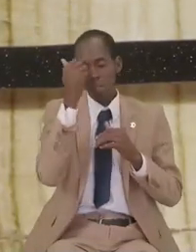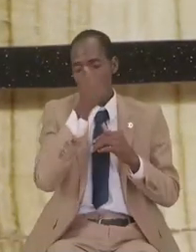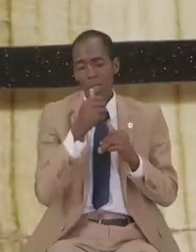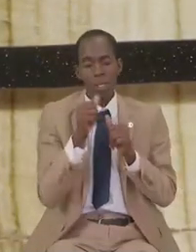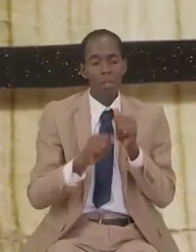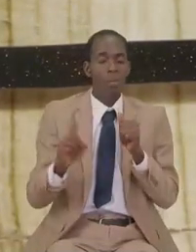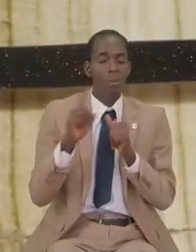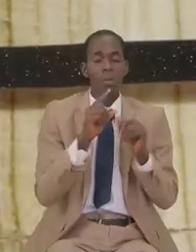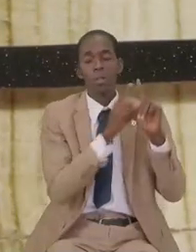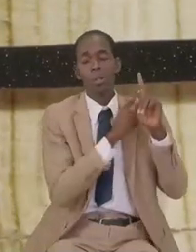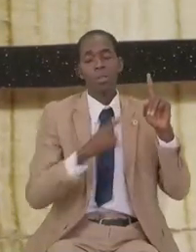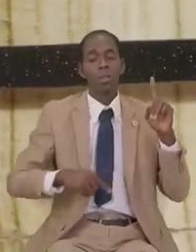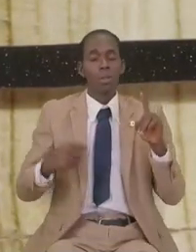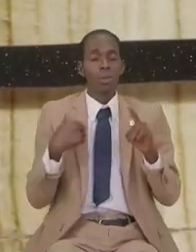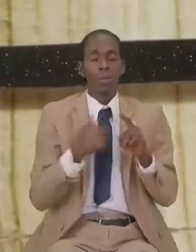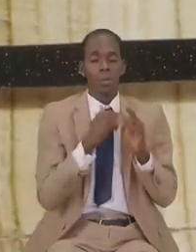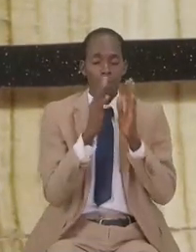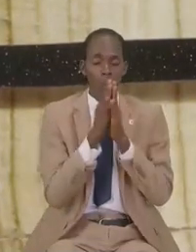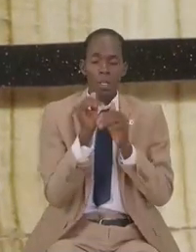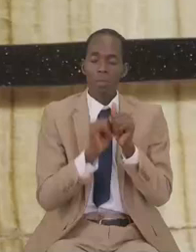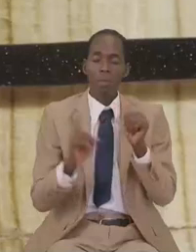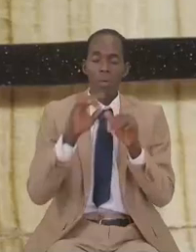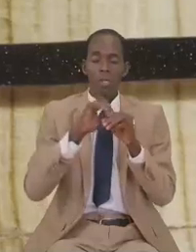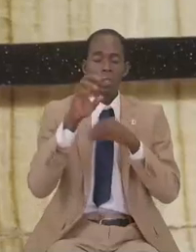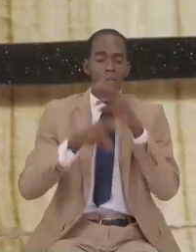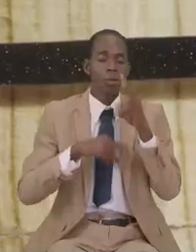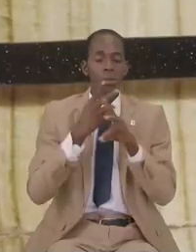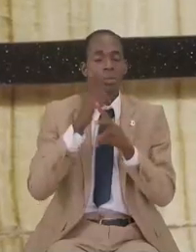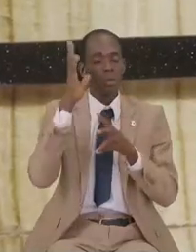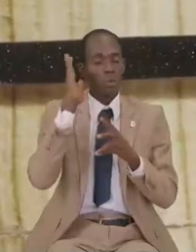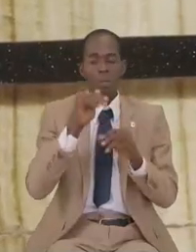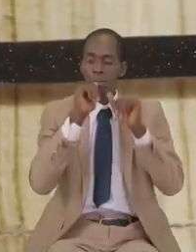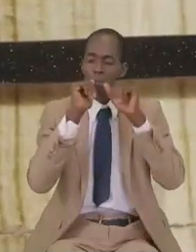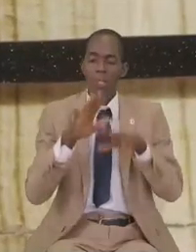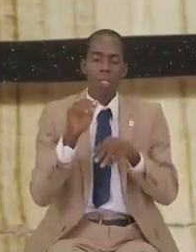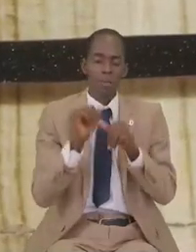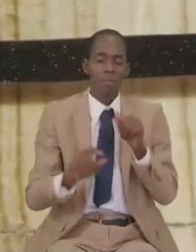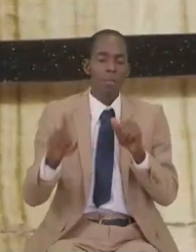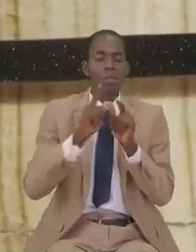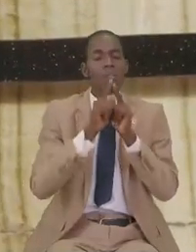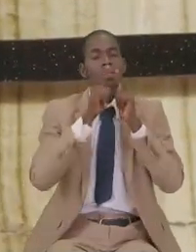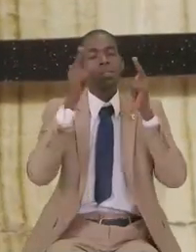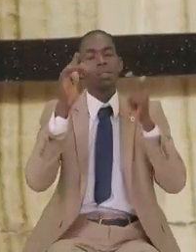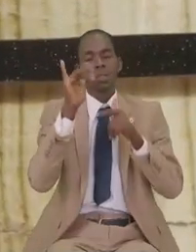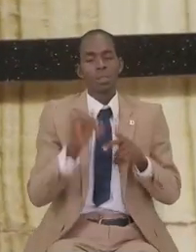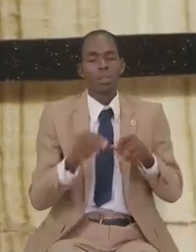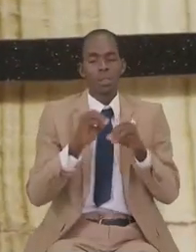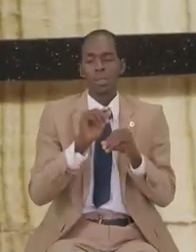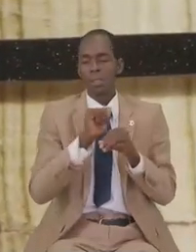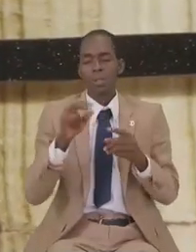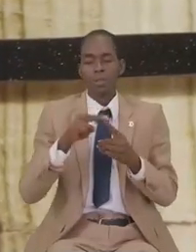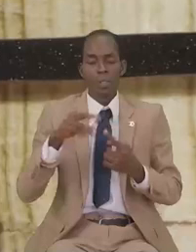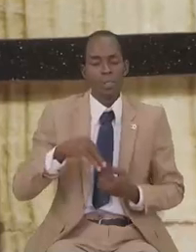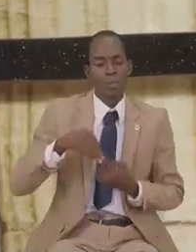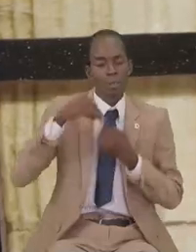pays, en Afrique, au Nigeria, partout sur la planète, bénis-tu le monde de façon